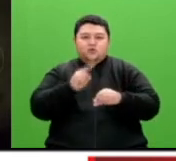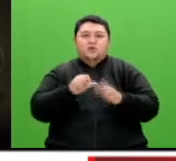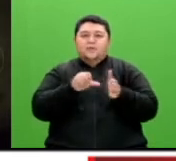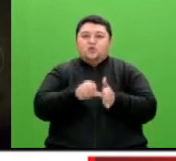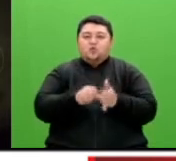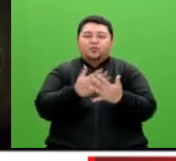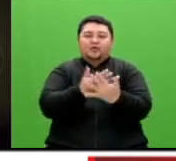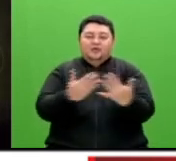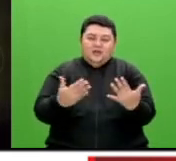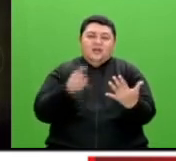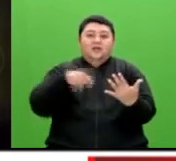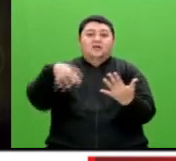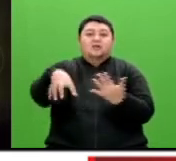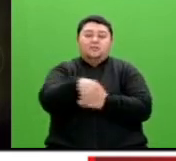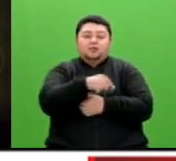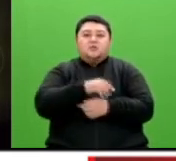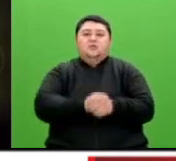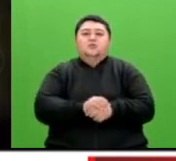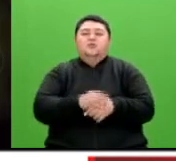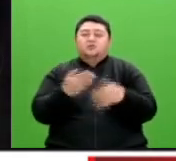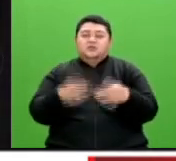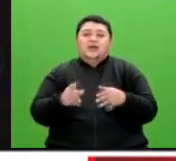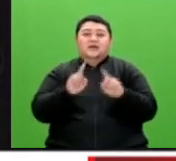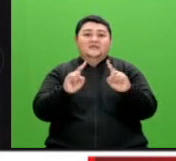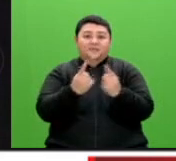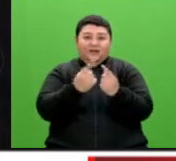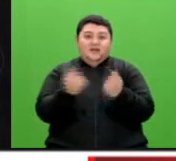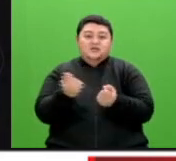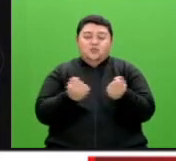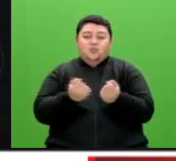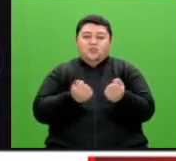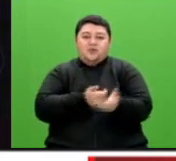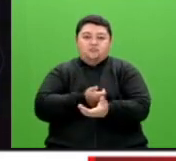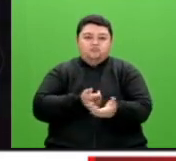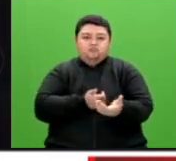di lokasi. Setelah menerjunkan 11 unit armada pemadam,